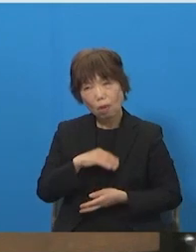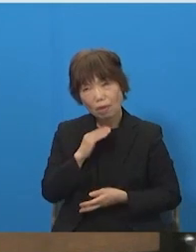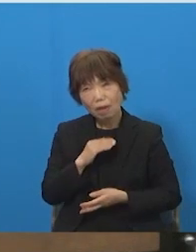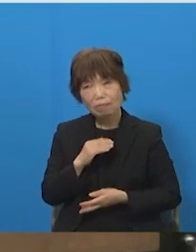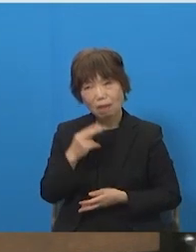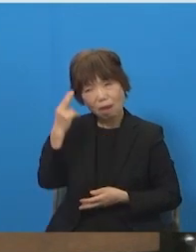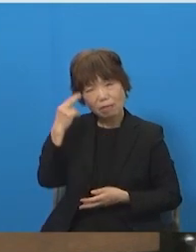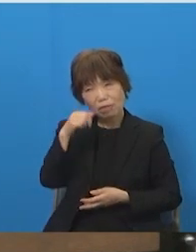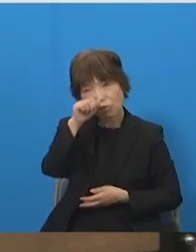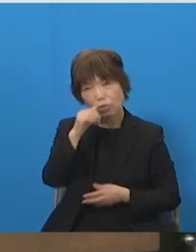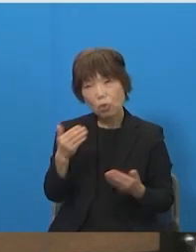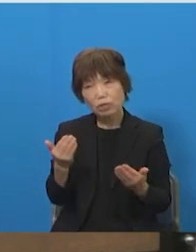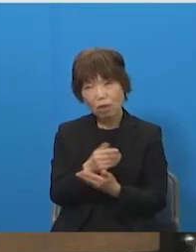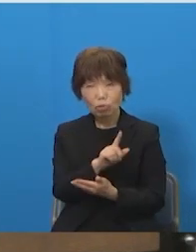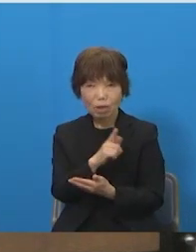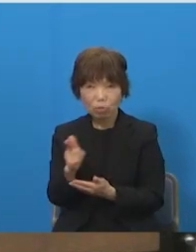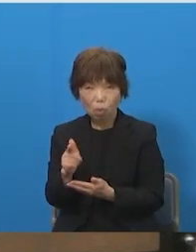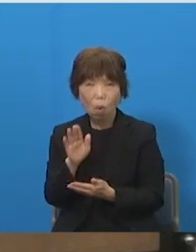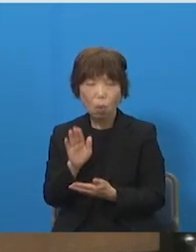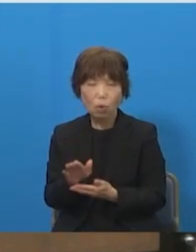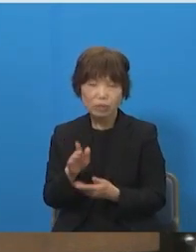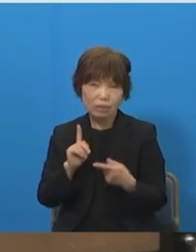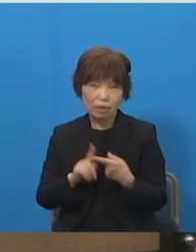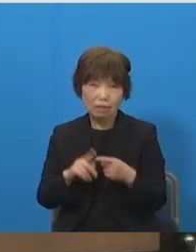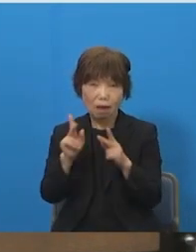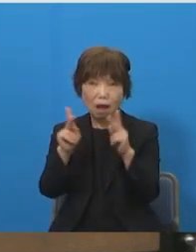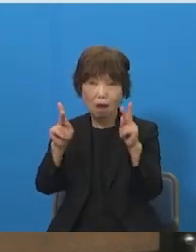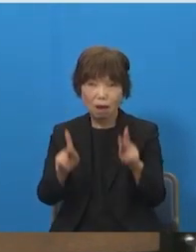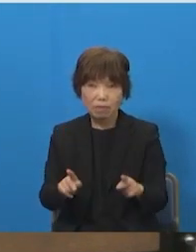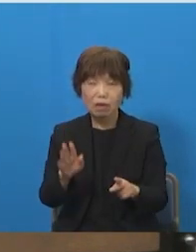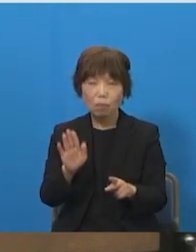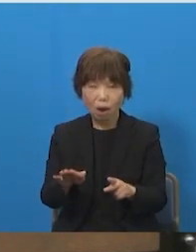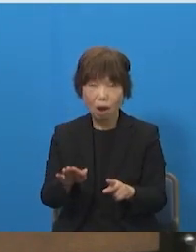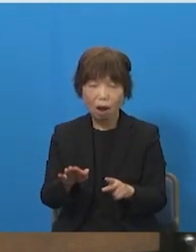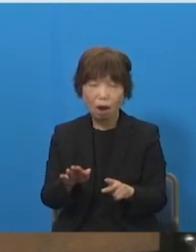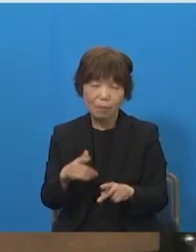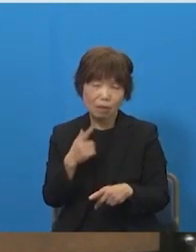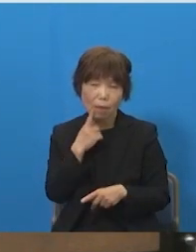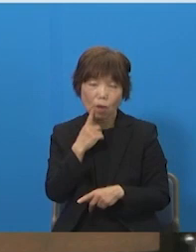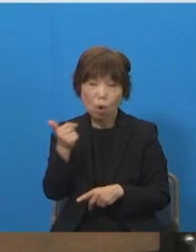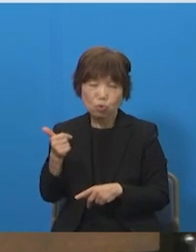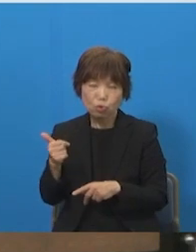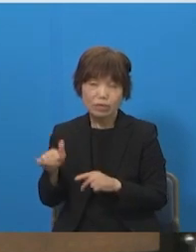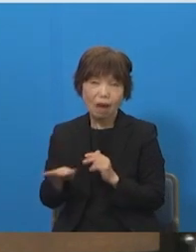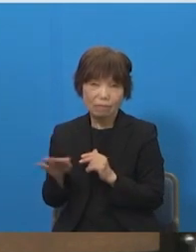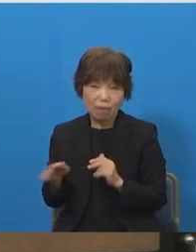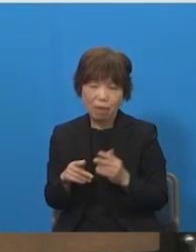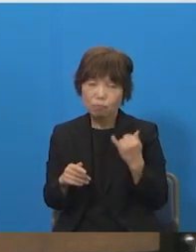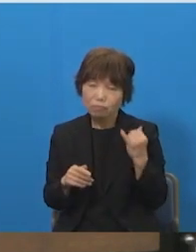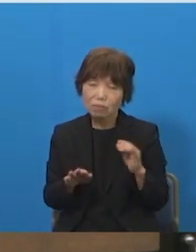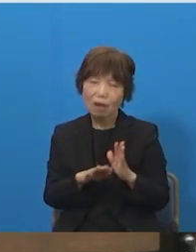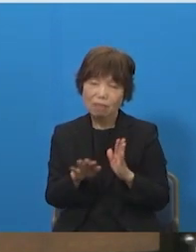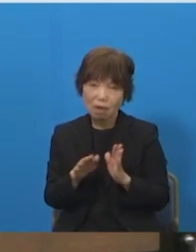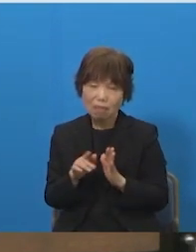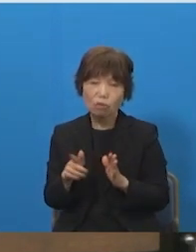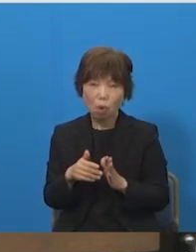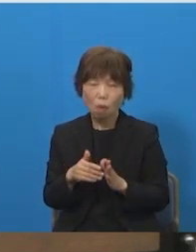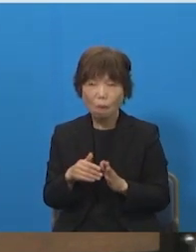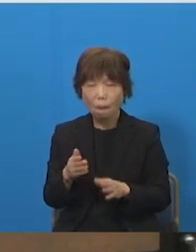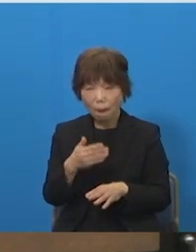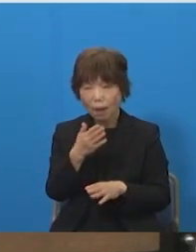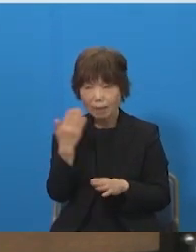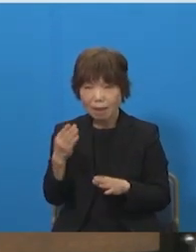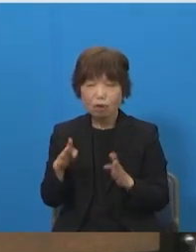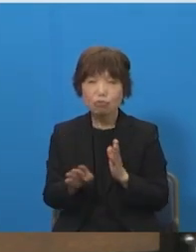認知症になるなど、今日的課題では、母子、父子家庭になる、引きこもり、ヤングケアラー、発達障